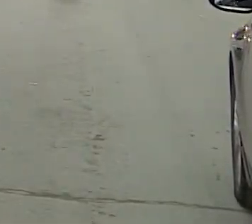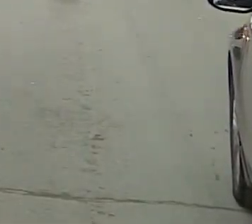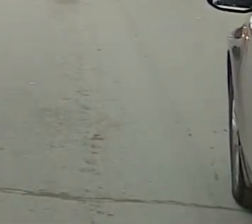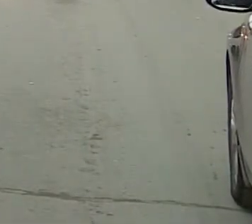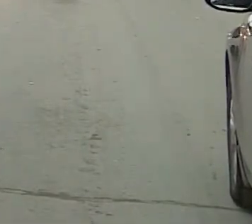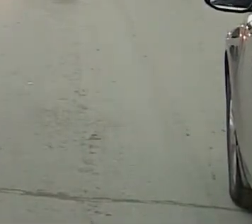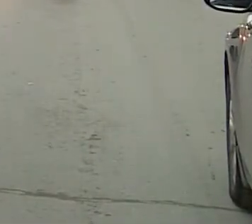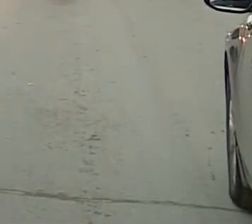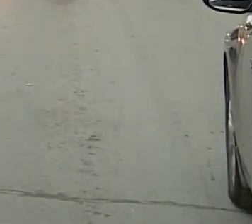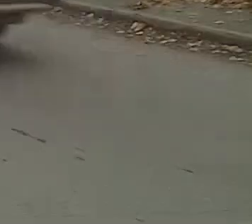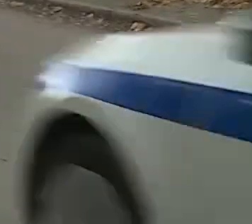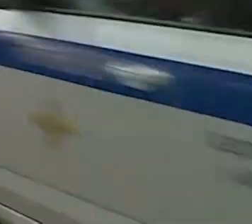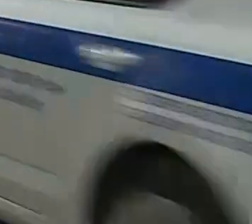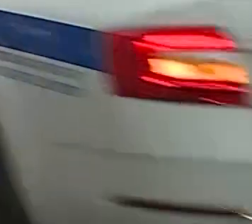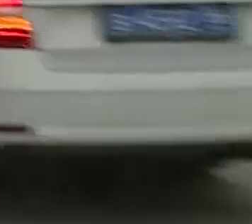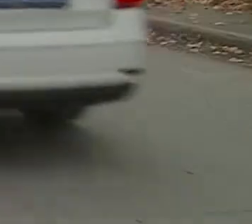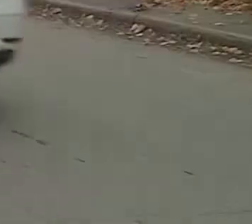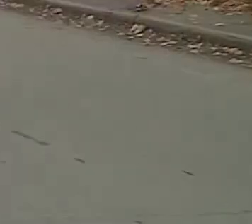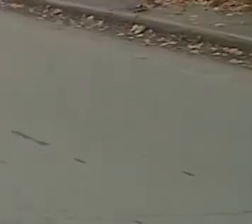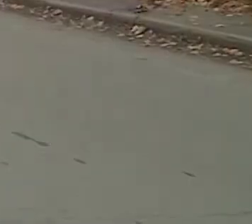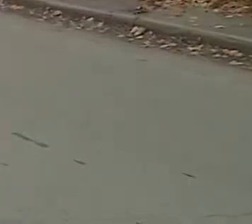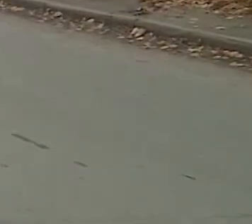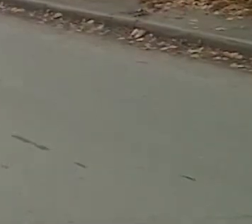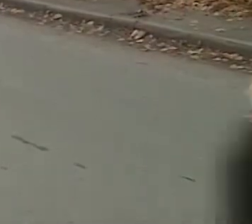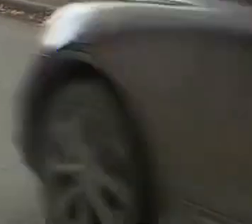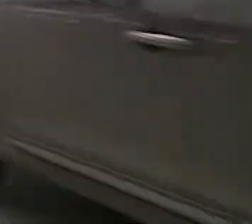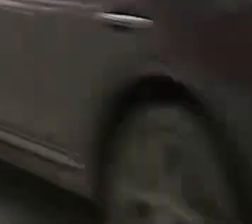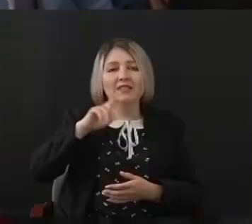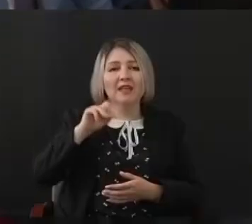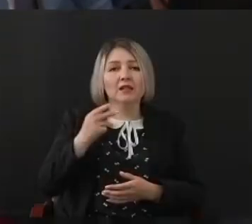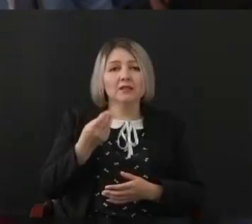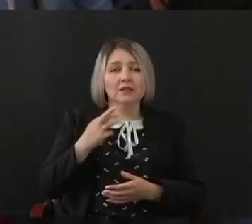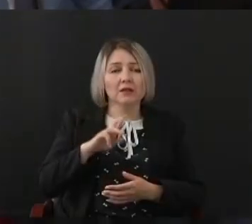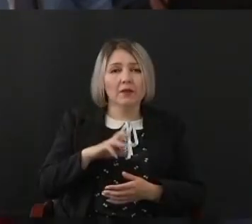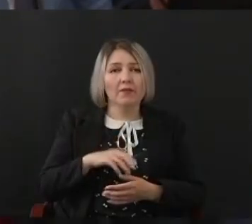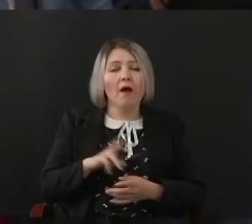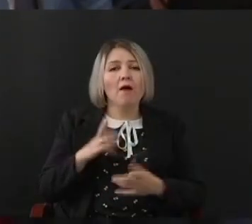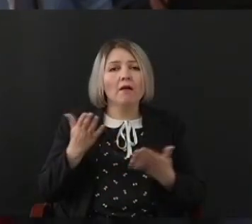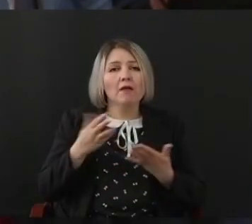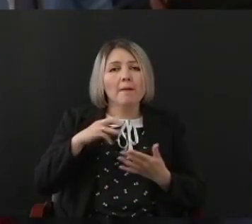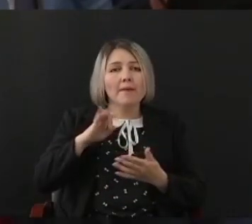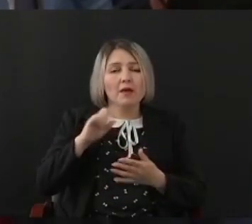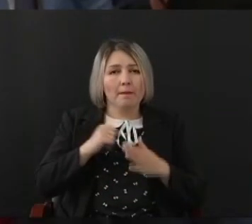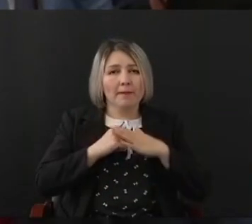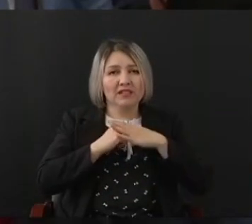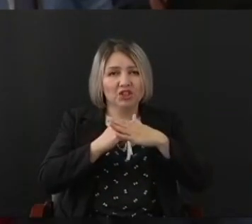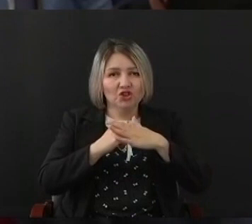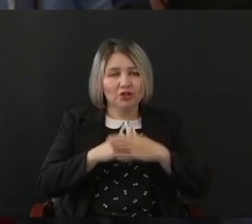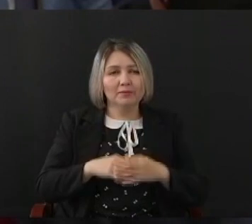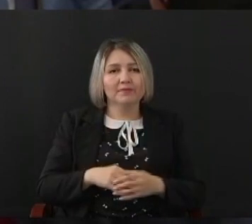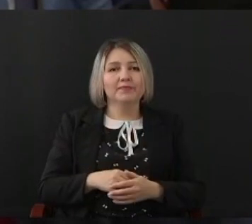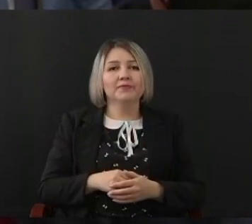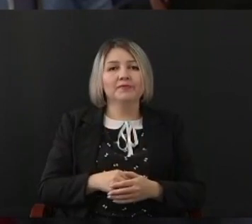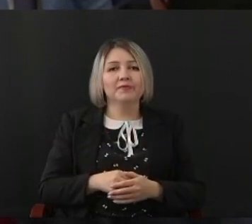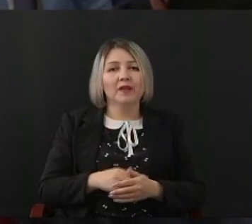вопрос, почему так и будет ли помогать округ? Какие меры поддержки, ну, с вашей стороны будут